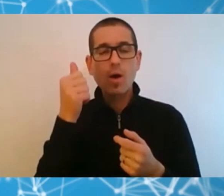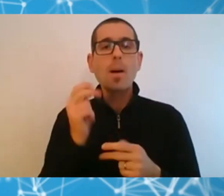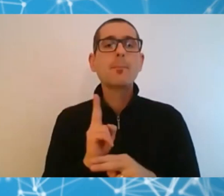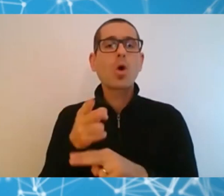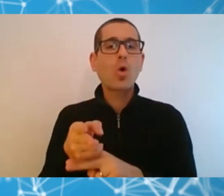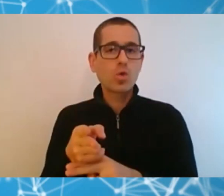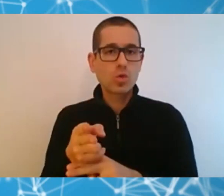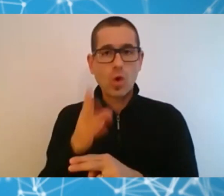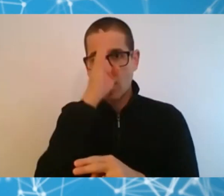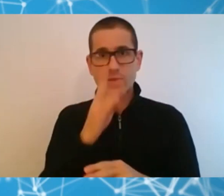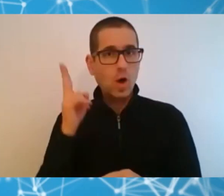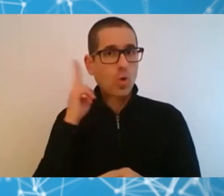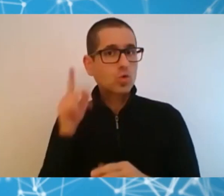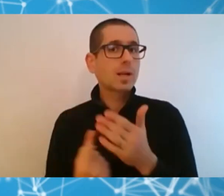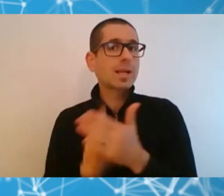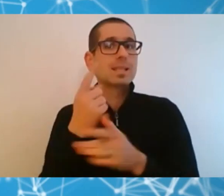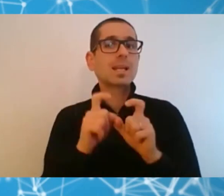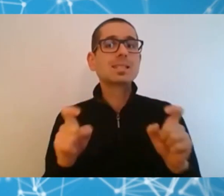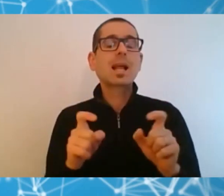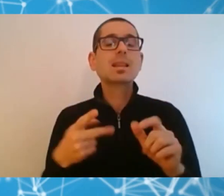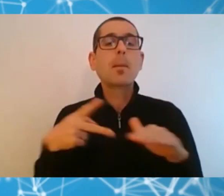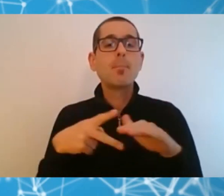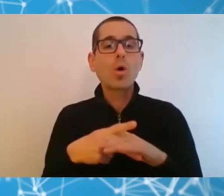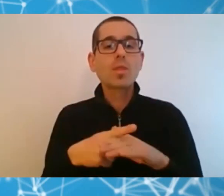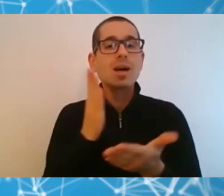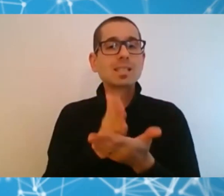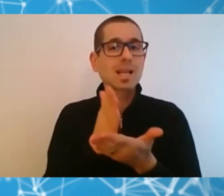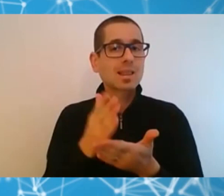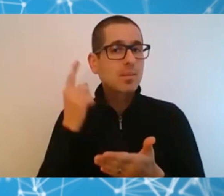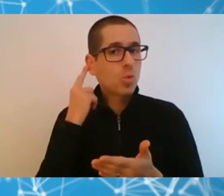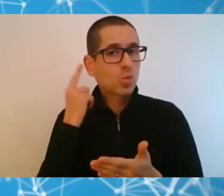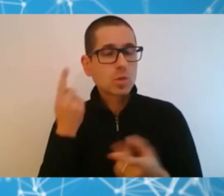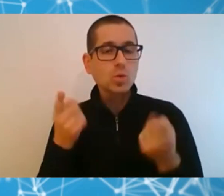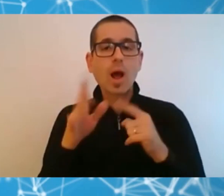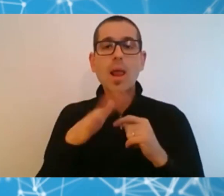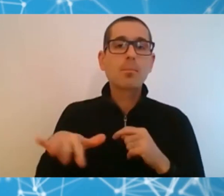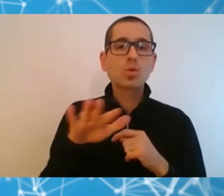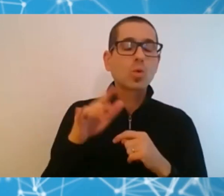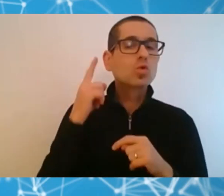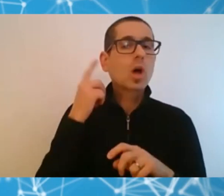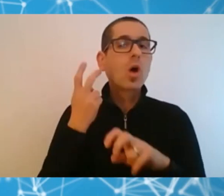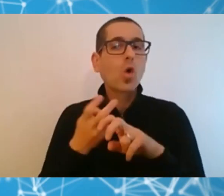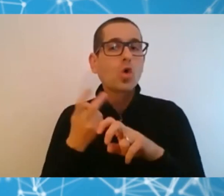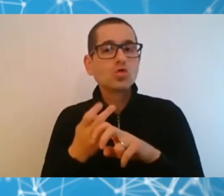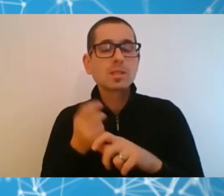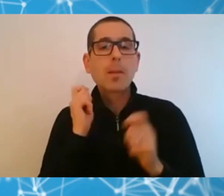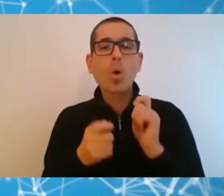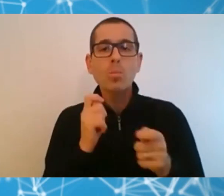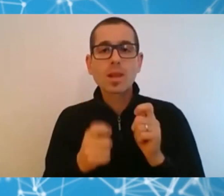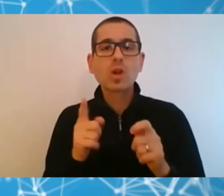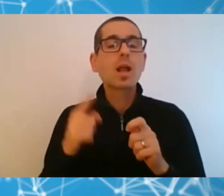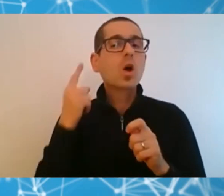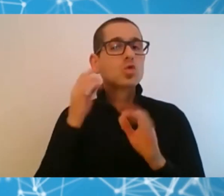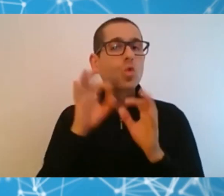naglušnost, ki nastane zaradi neke motnje v srednjem ušesu ali v področju koščic ali bobniča ali sluhovoda